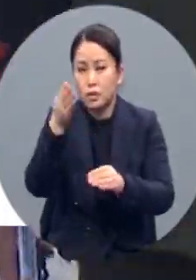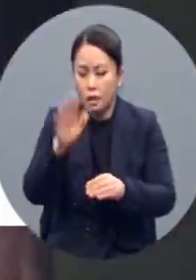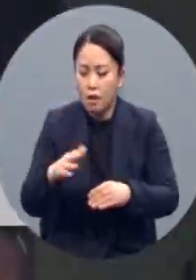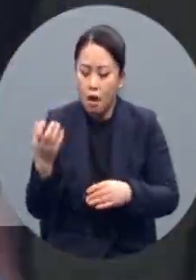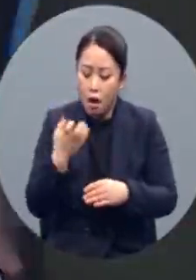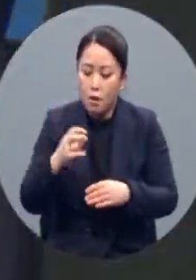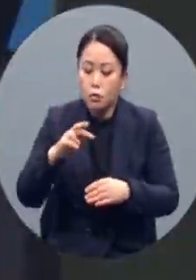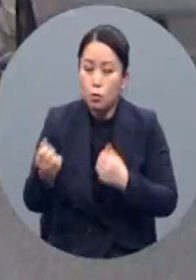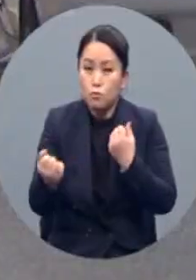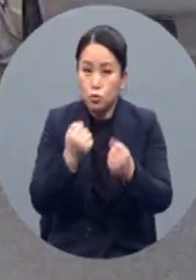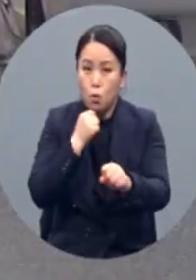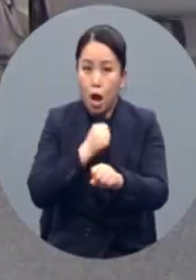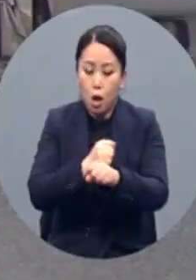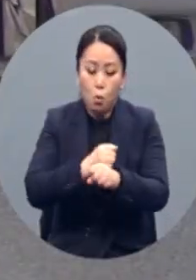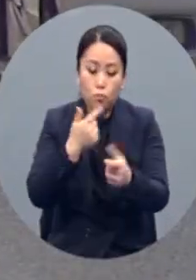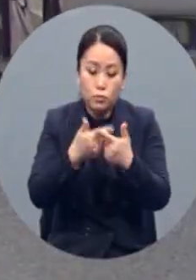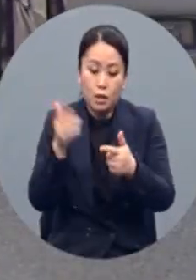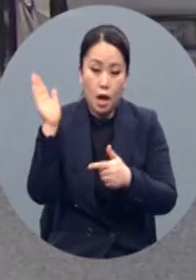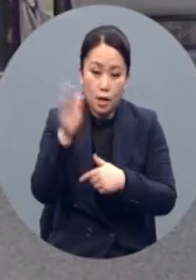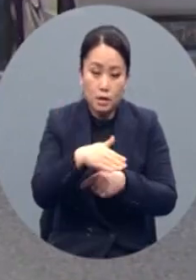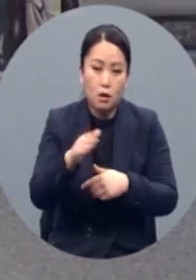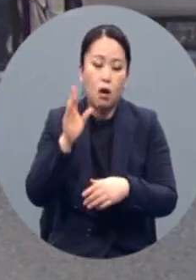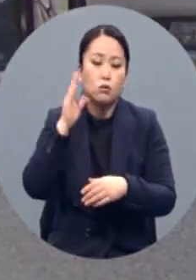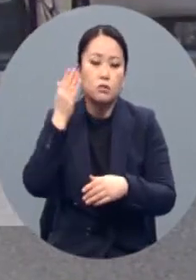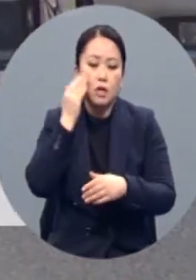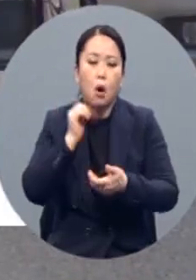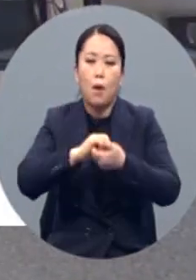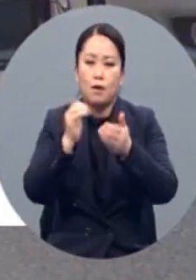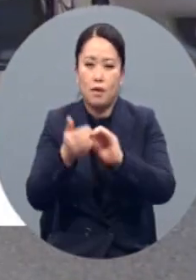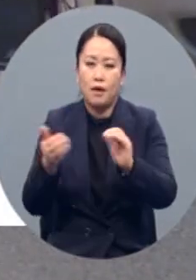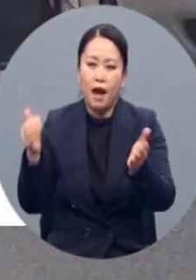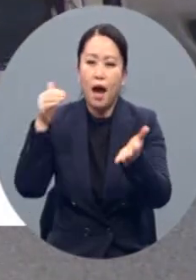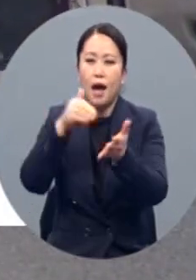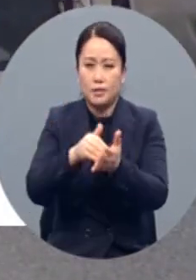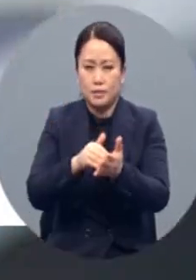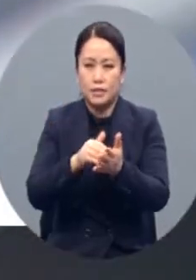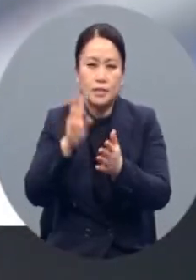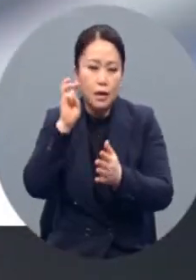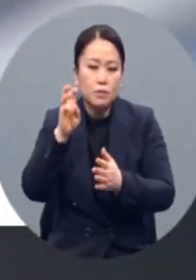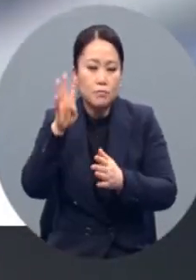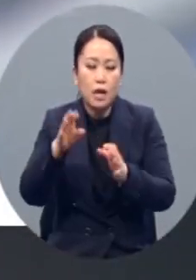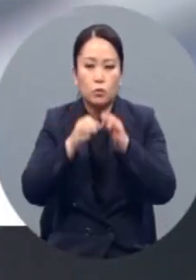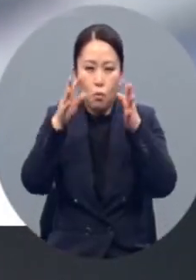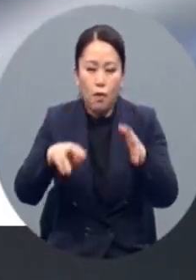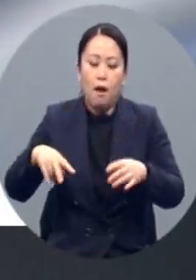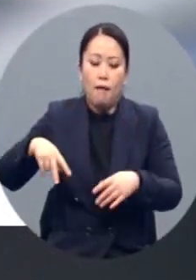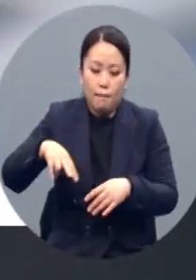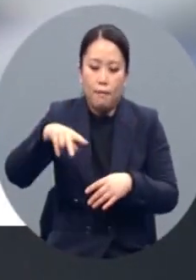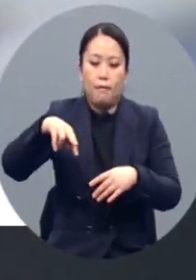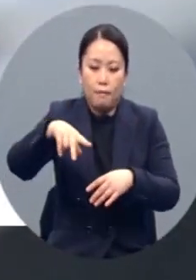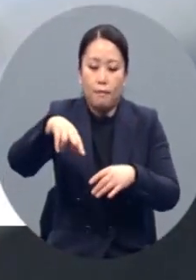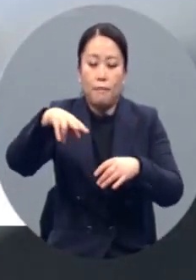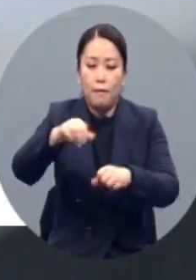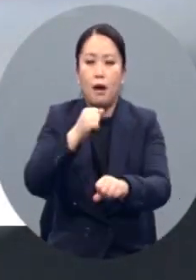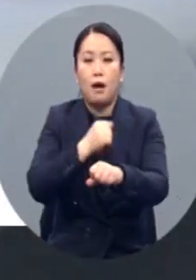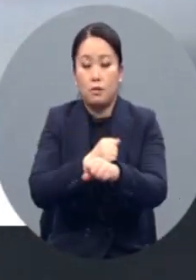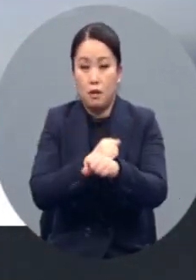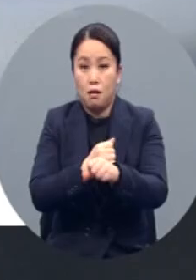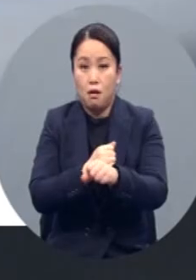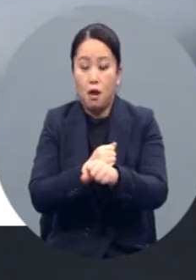거리를 34일 동안 걸었습니다 다시 돌아갈 수 있다는 희망을 품고 버틴 지 무려 37년